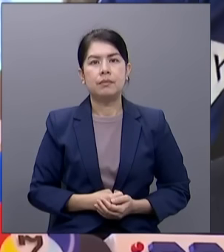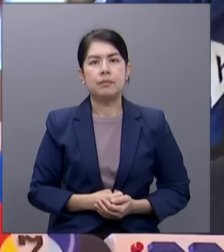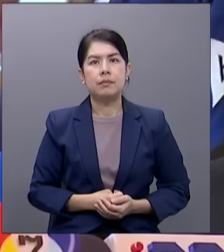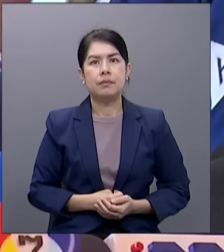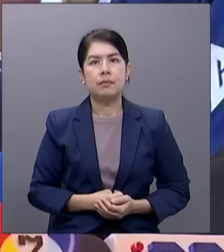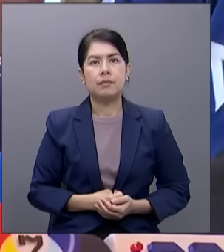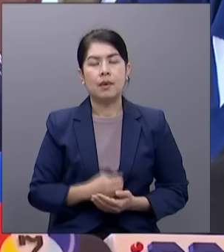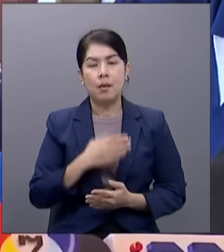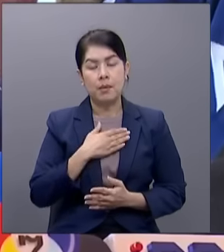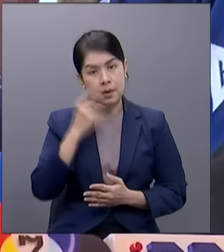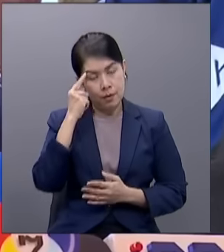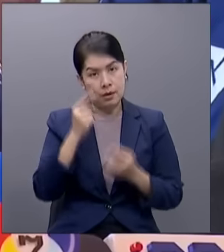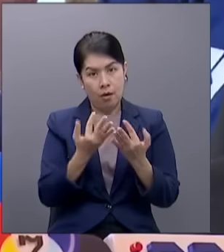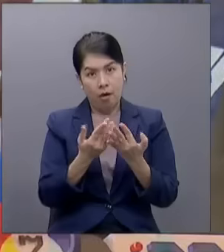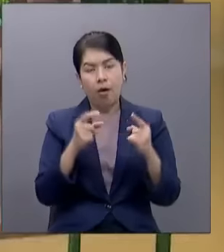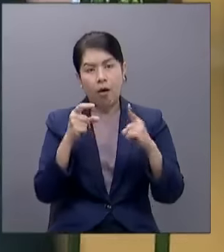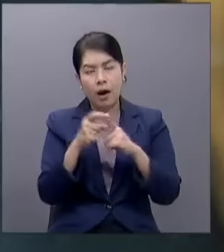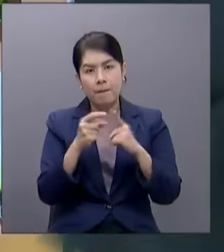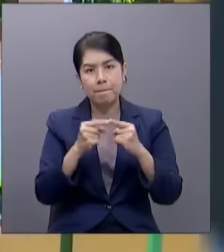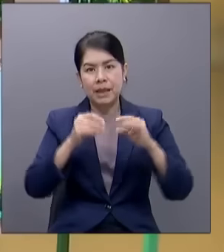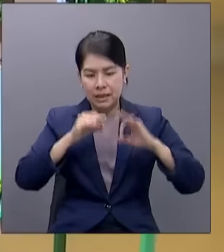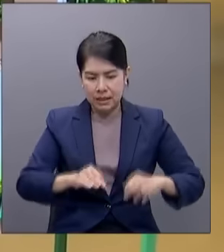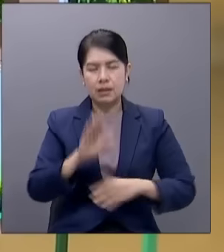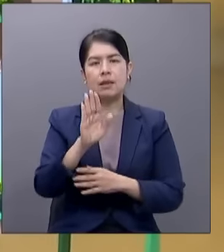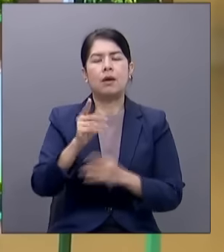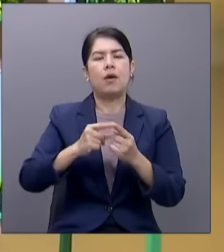ผมว่ารอคำวินิจฉัยของศาลครับ